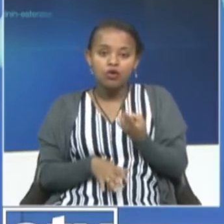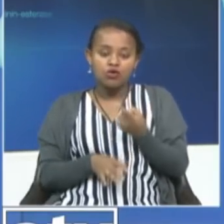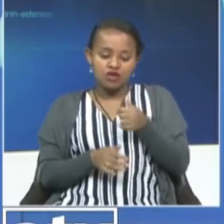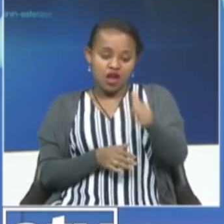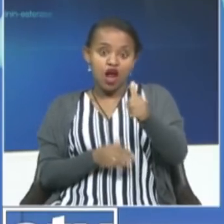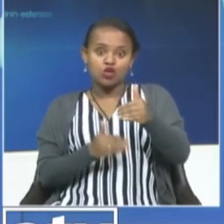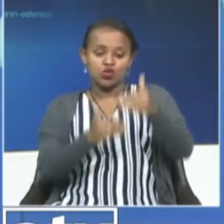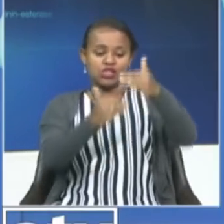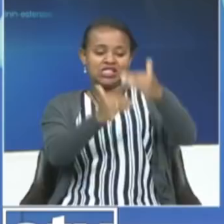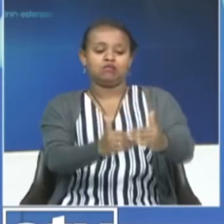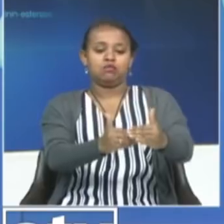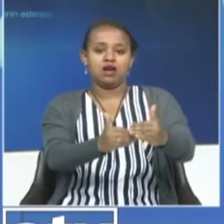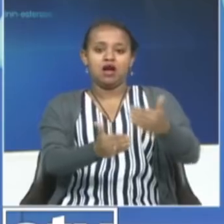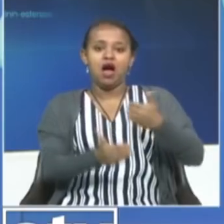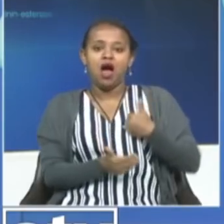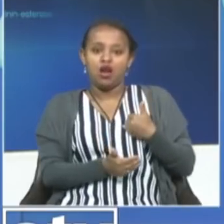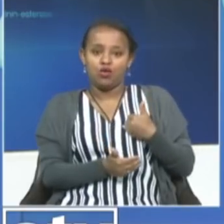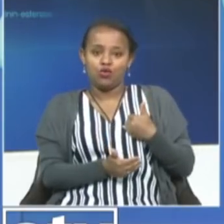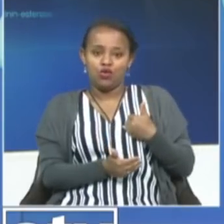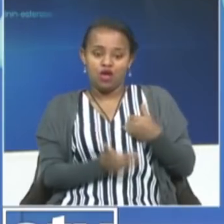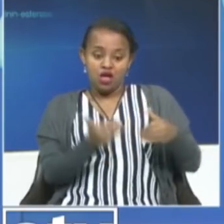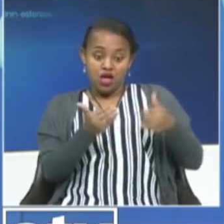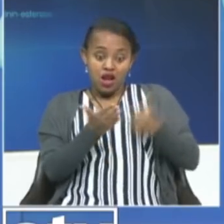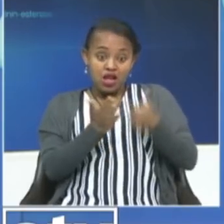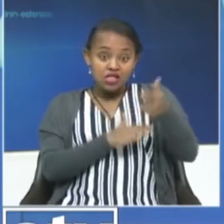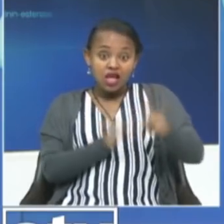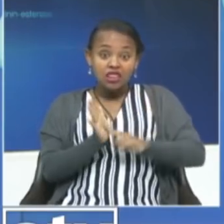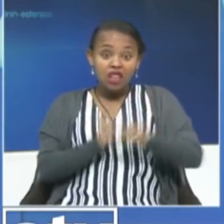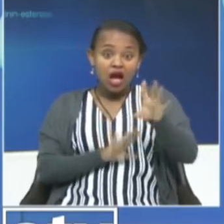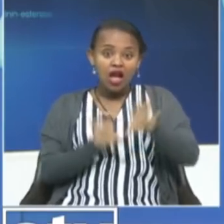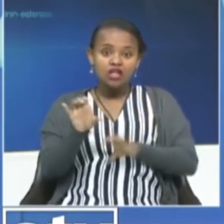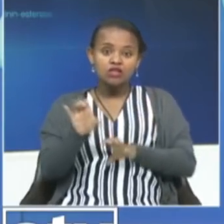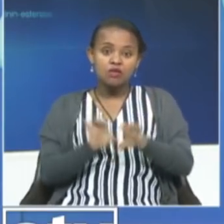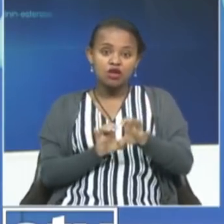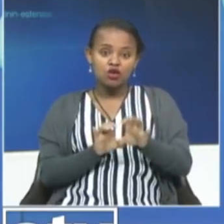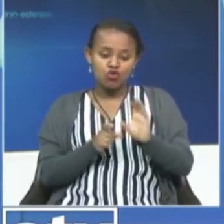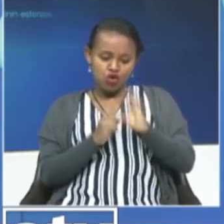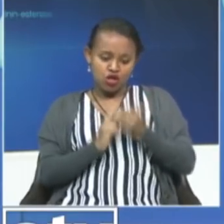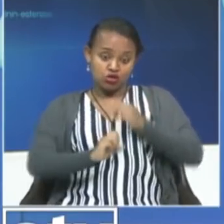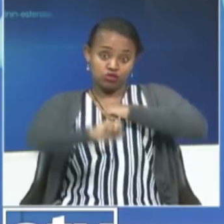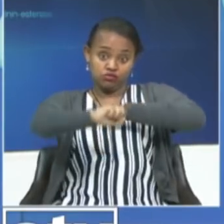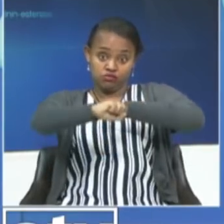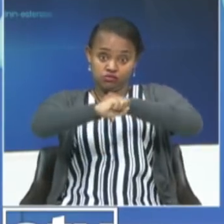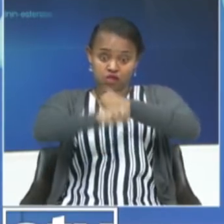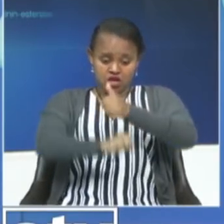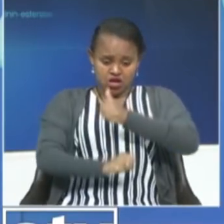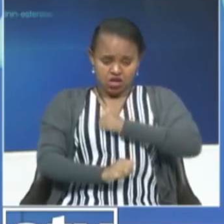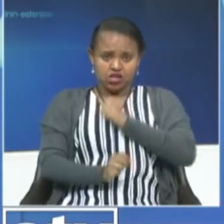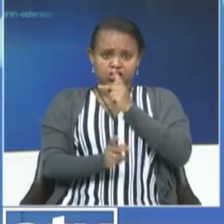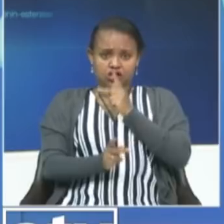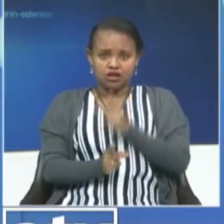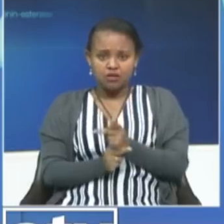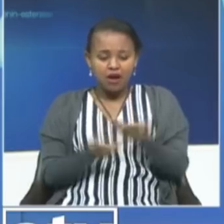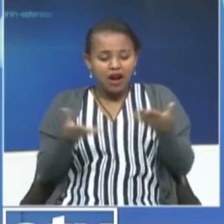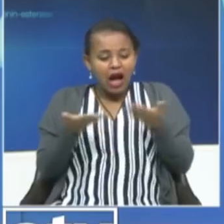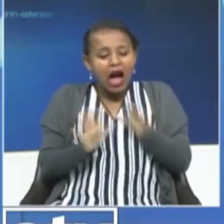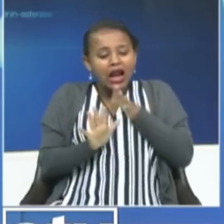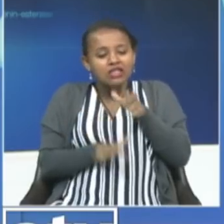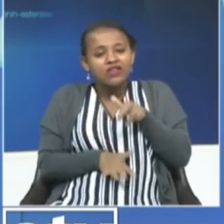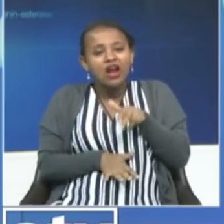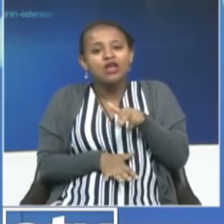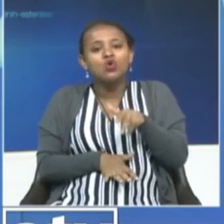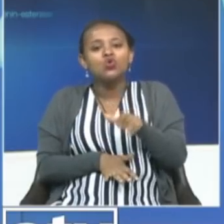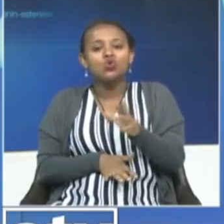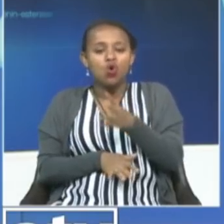የራሱ ድንበር አለው። አሁን አደጋ ለዛ ተጋላጭ የሚያደርጉ ሁኔታዎችን ከተከላከልን፣ ራሳችን ከጠበቅን፣ አላስፈላጊ